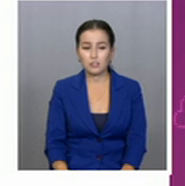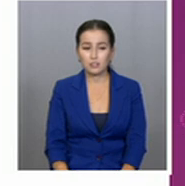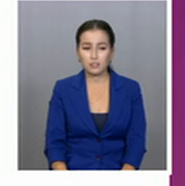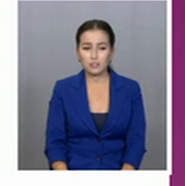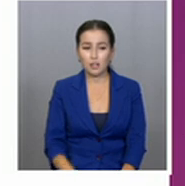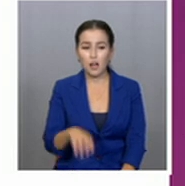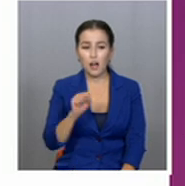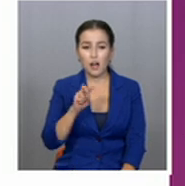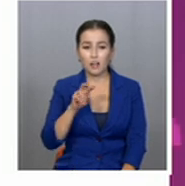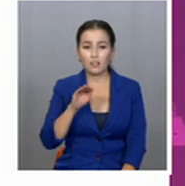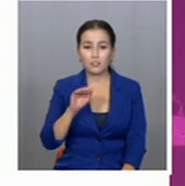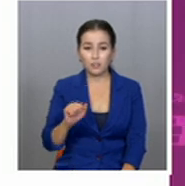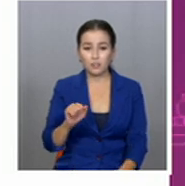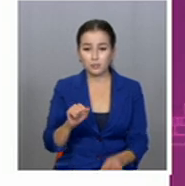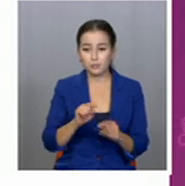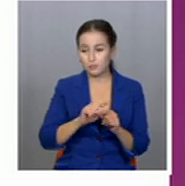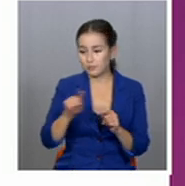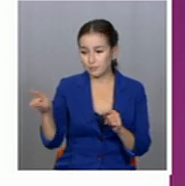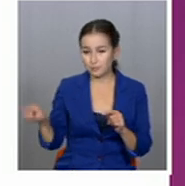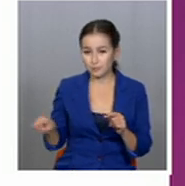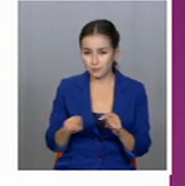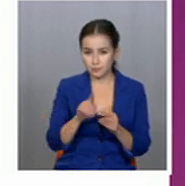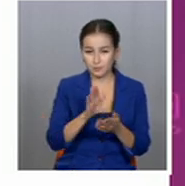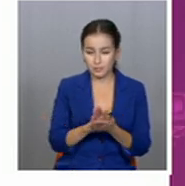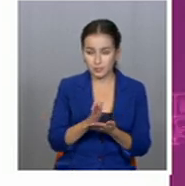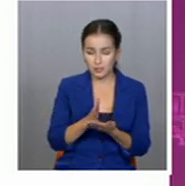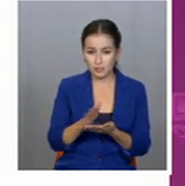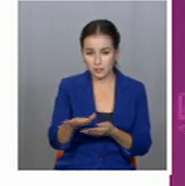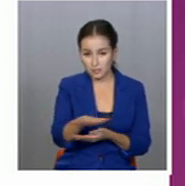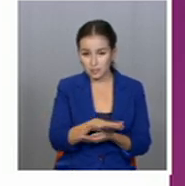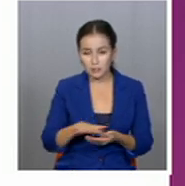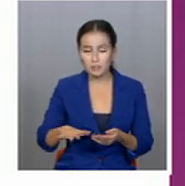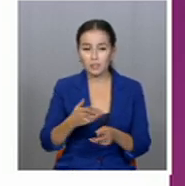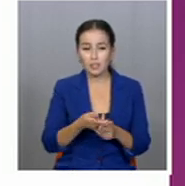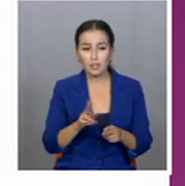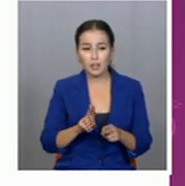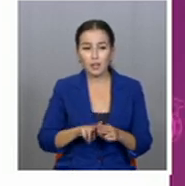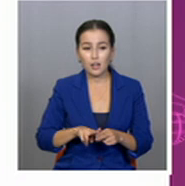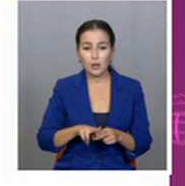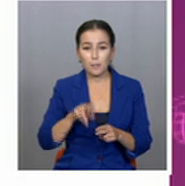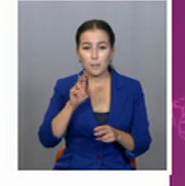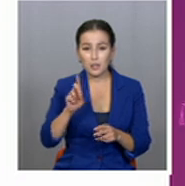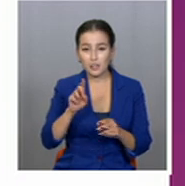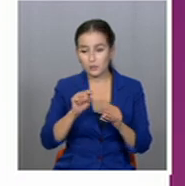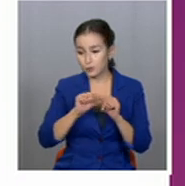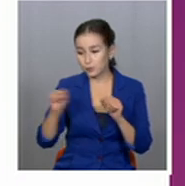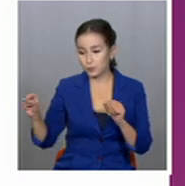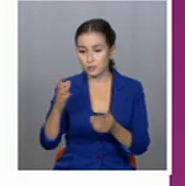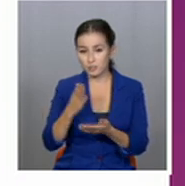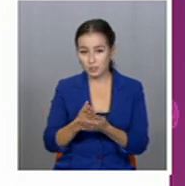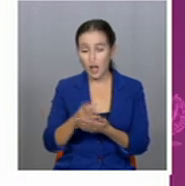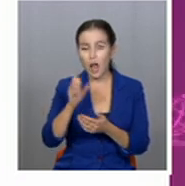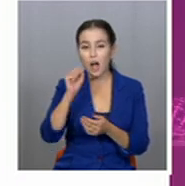аударсақ, альфа жазықтығы берілген, ол жазықтықта жатпайтын Б түзуі берілген. Ал А түзуі альфа жазықтығында